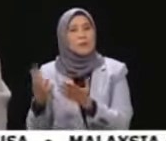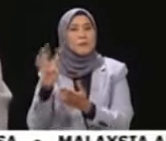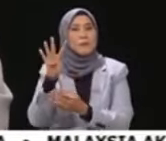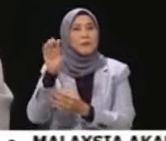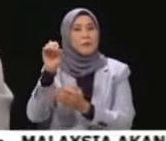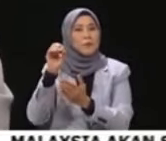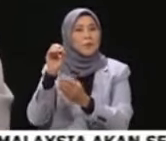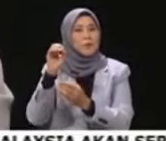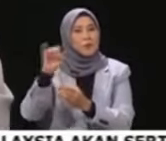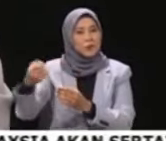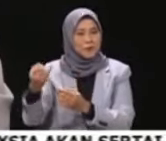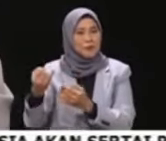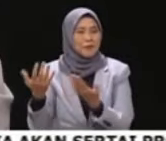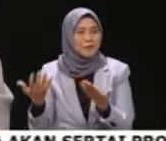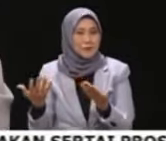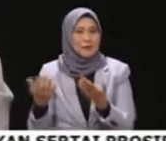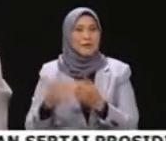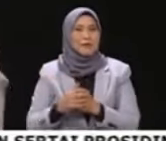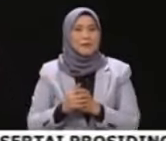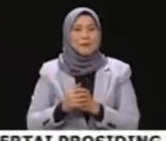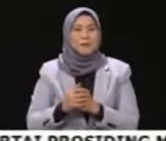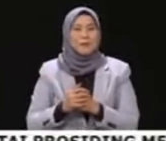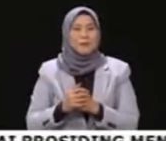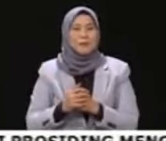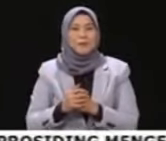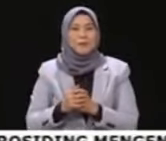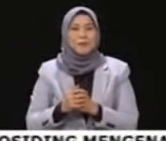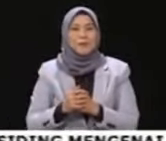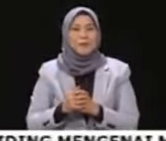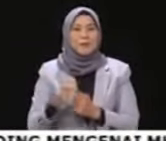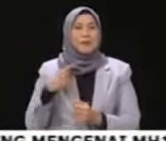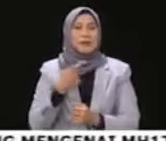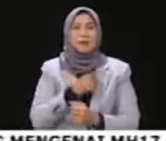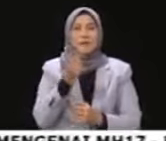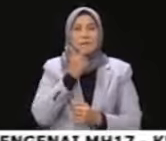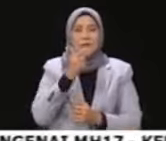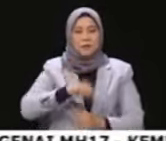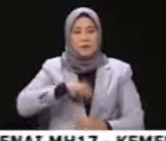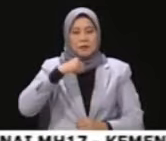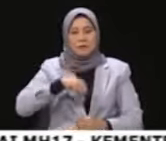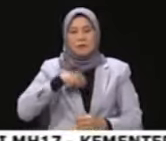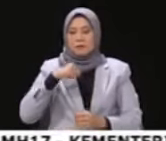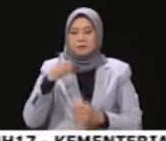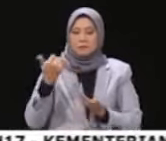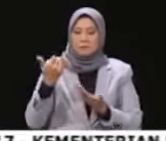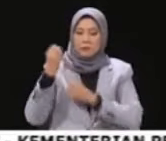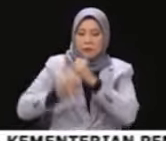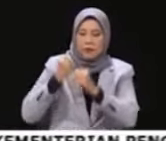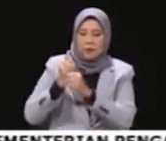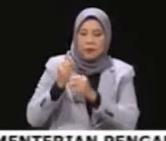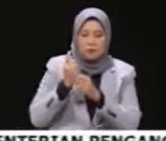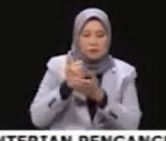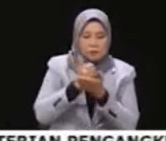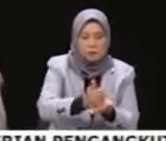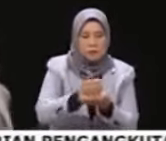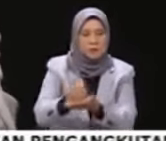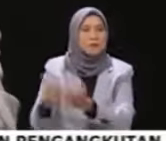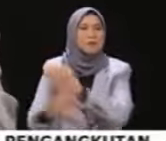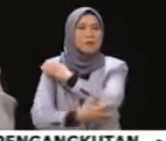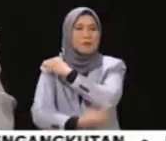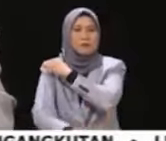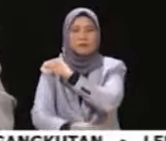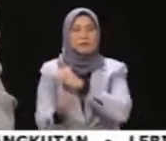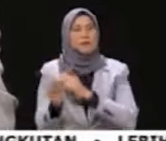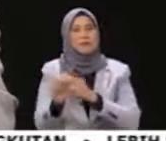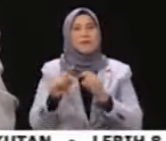nak, kita hanyalah orang kata, kita makin kita bangga dengan setiap tahun kita menyumbang untuk asnaf. Itu artinya kita